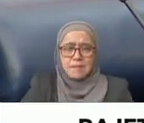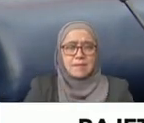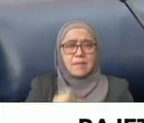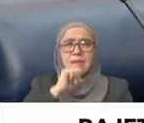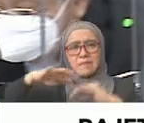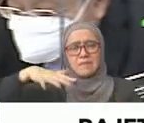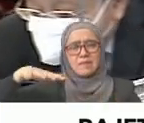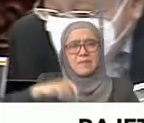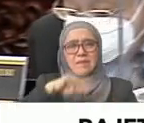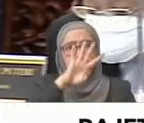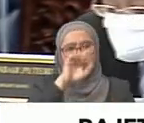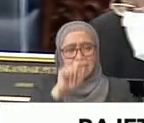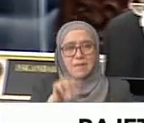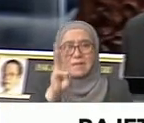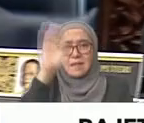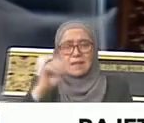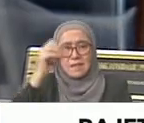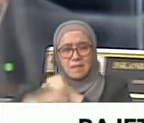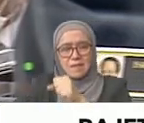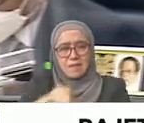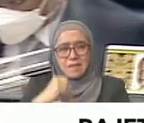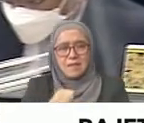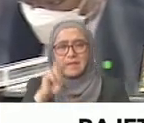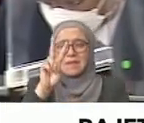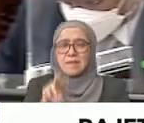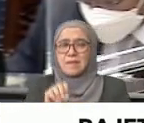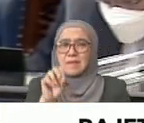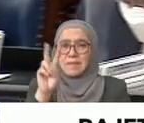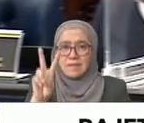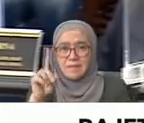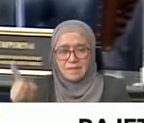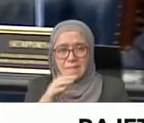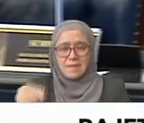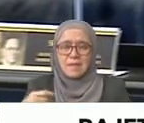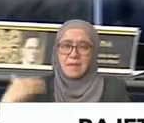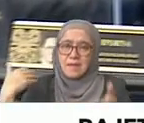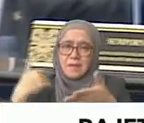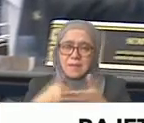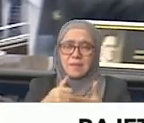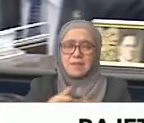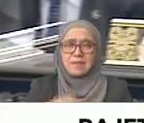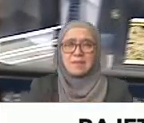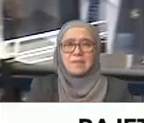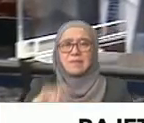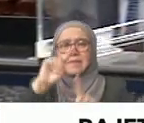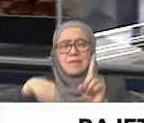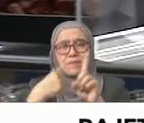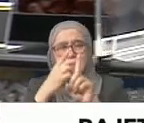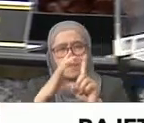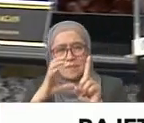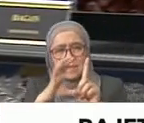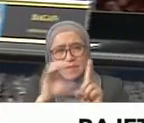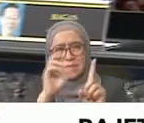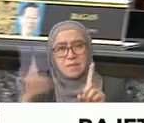pengambilan pekerja melalui inisiatif insentif pengkajian jamin kerja ini seseorang 300.000 orang mengabaikan peruntukan 2